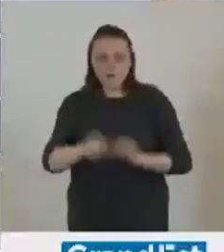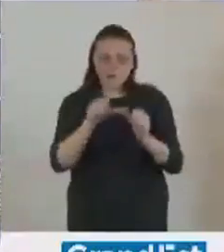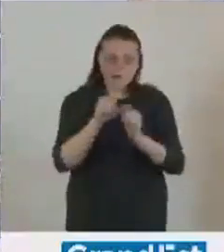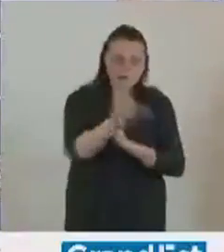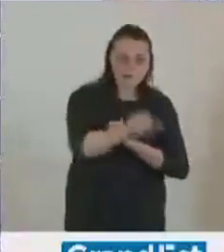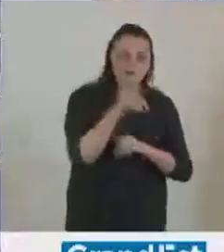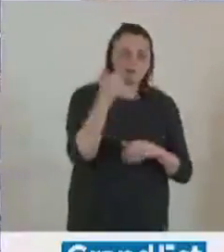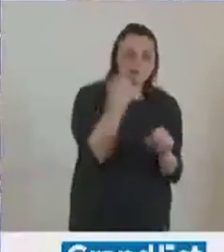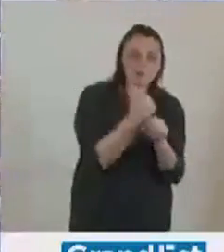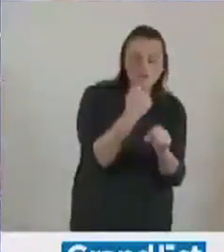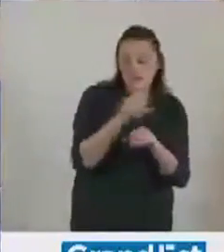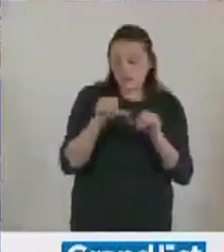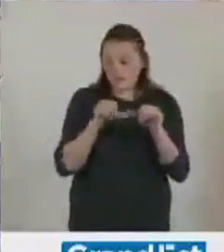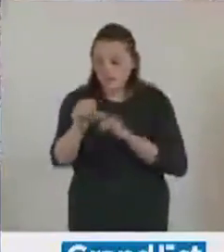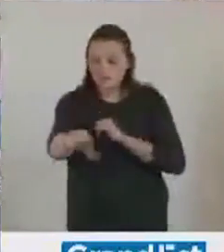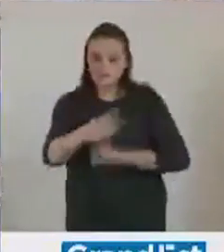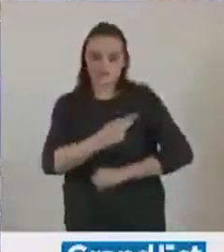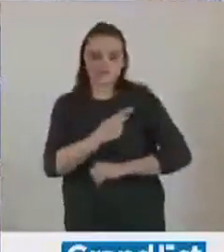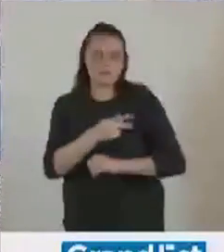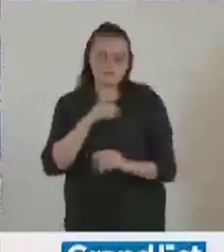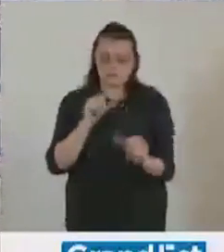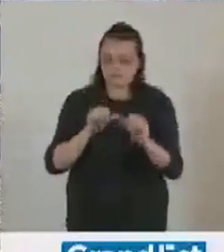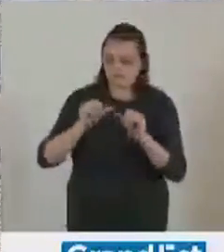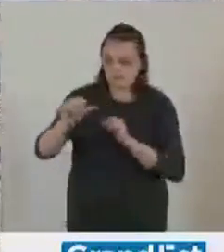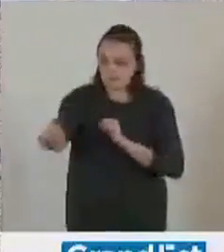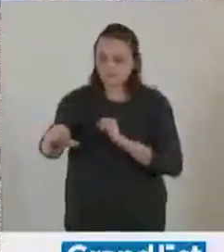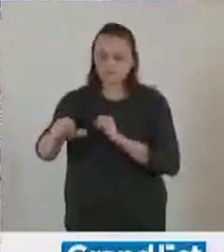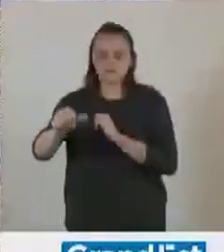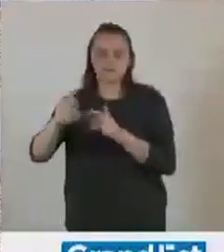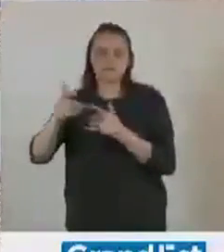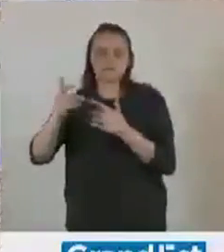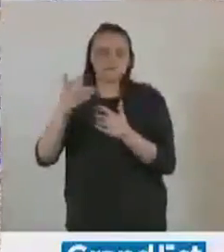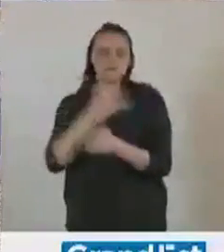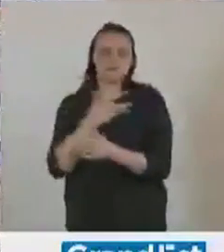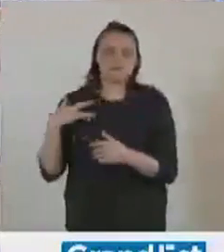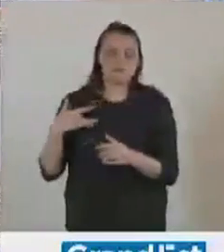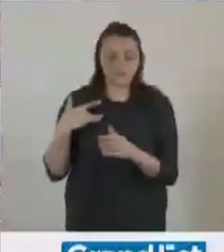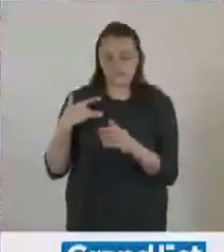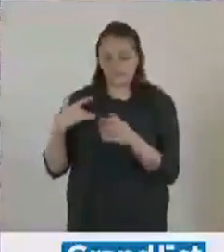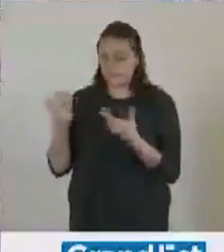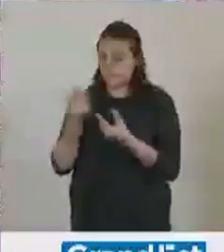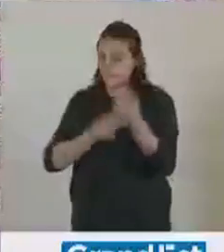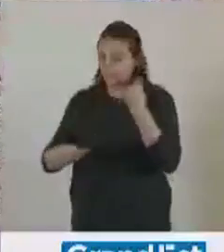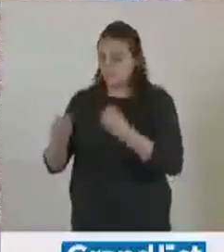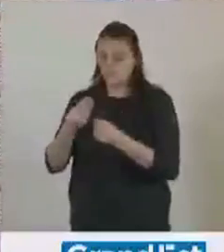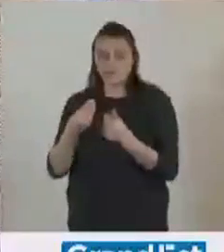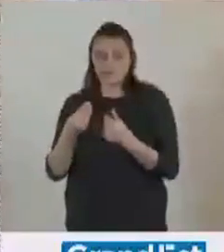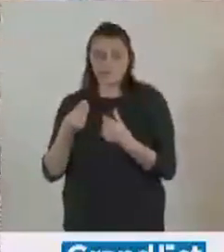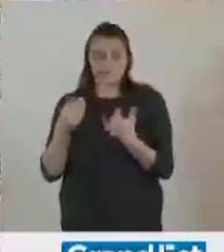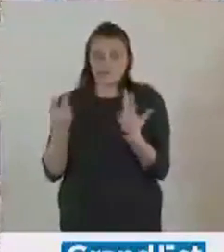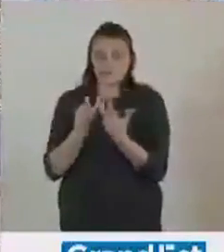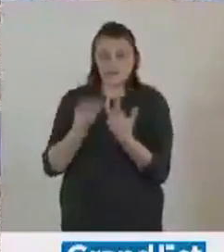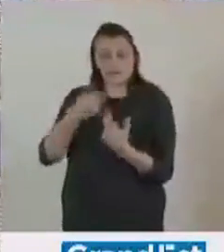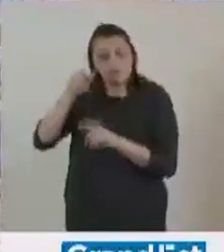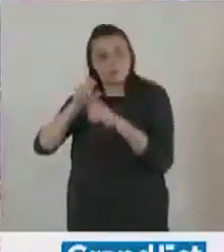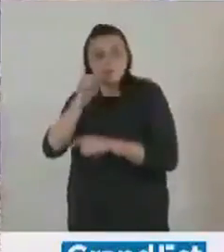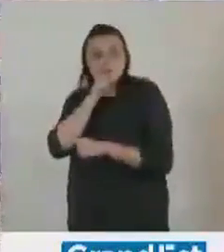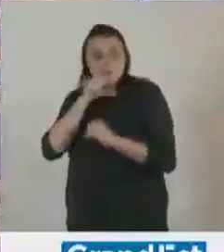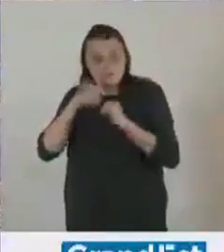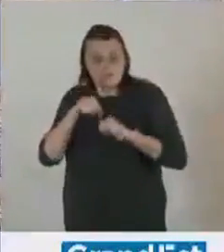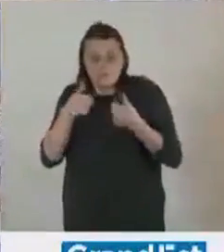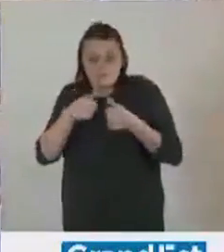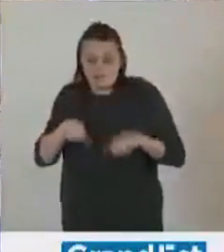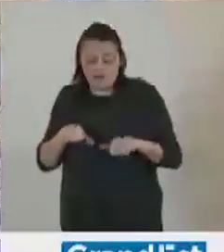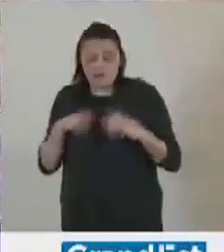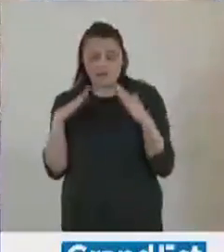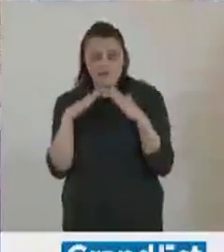du téléenseignement, des services de domotique au service de nos aînés. C'est l'assurance pour toutes